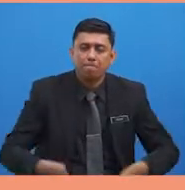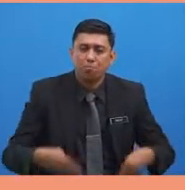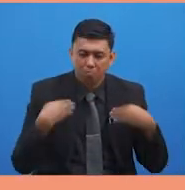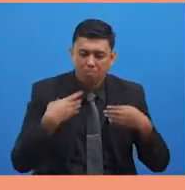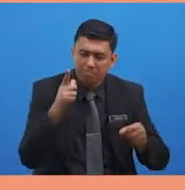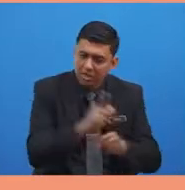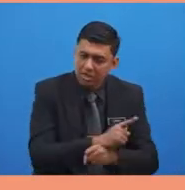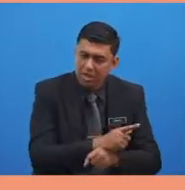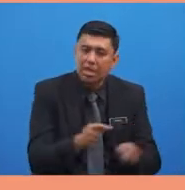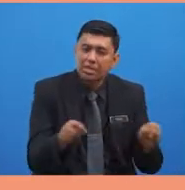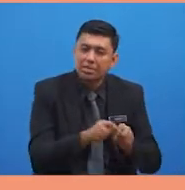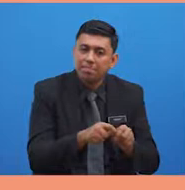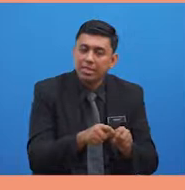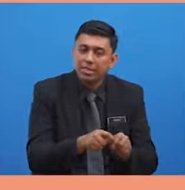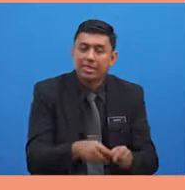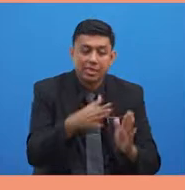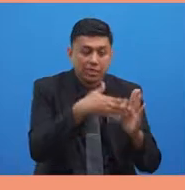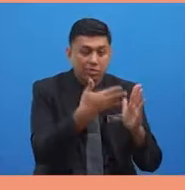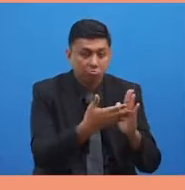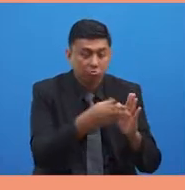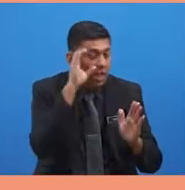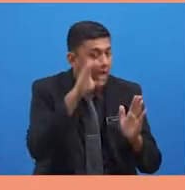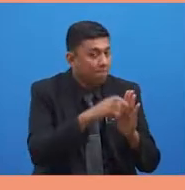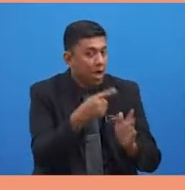adalah lengkap seperti ini.